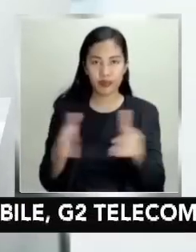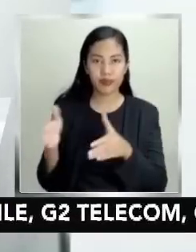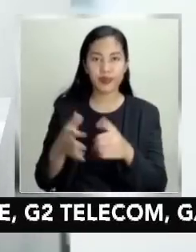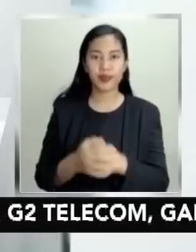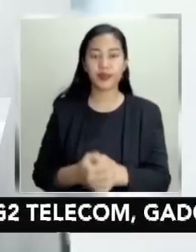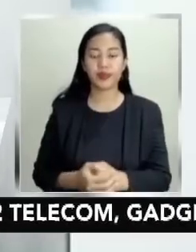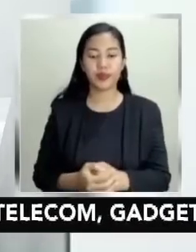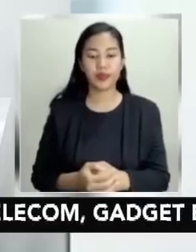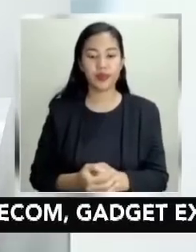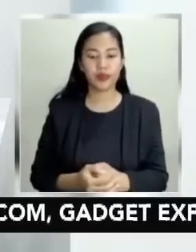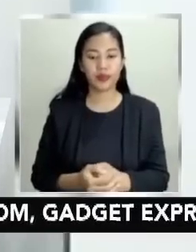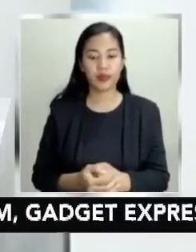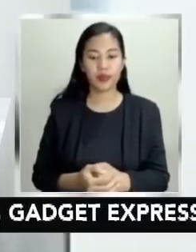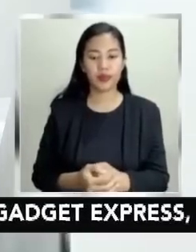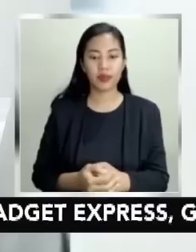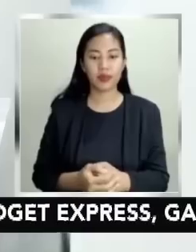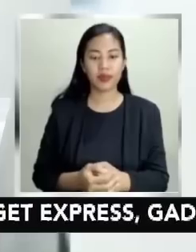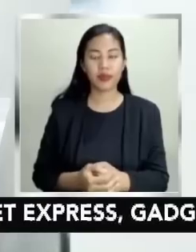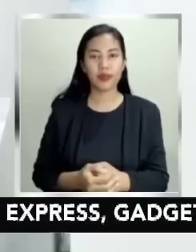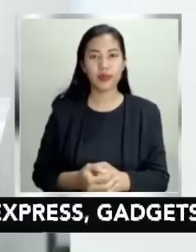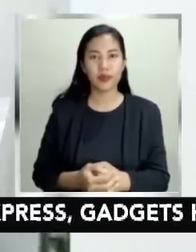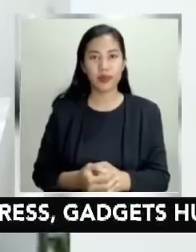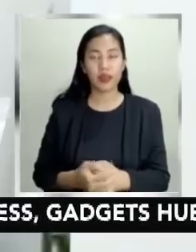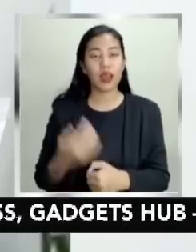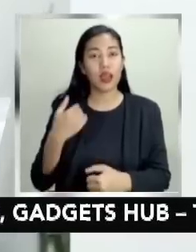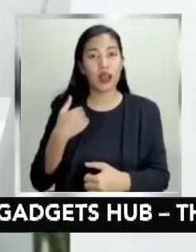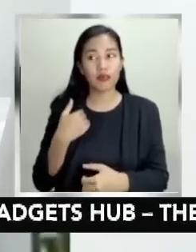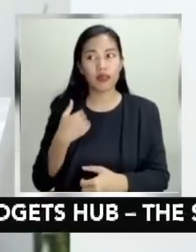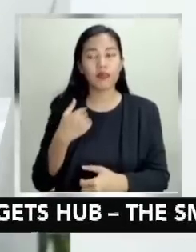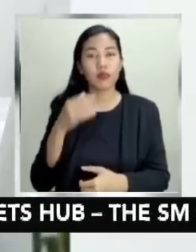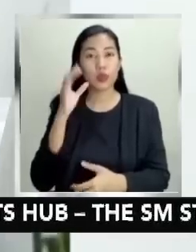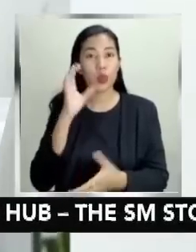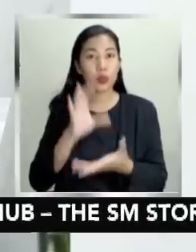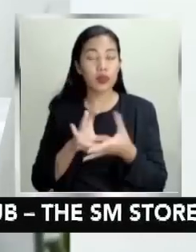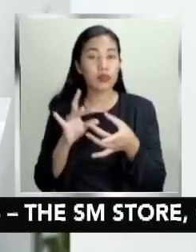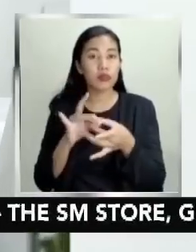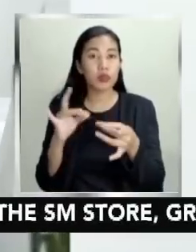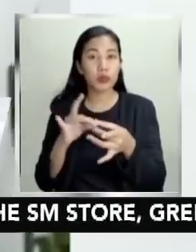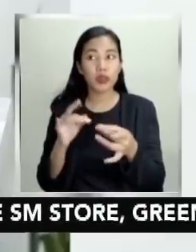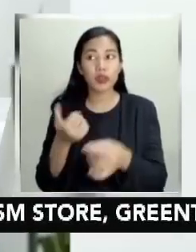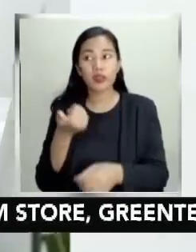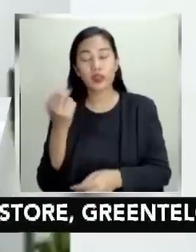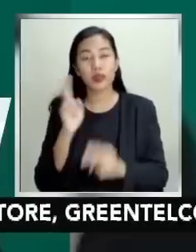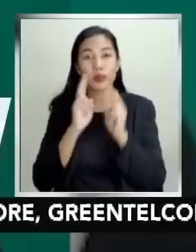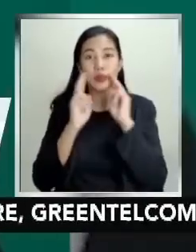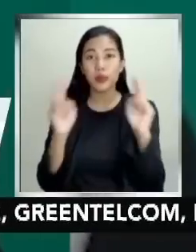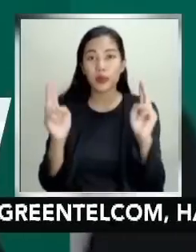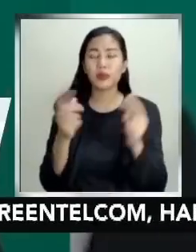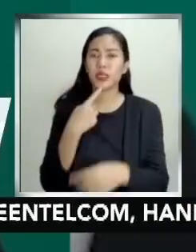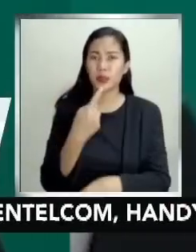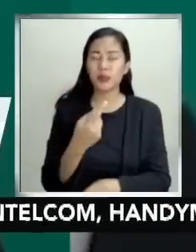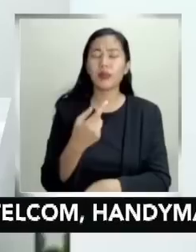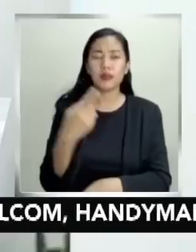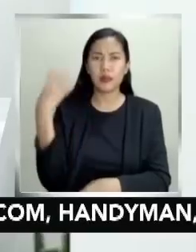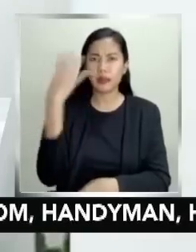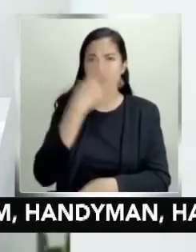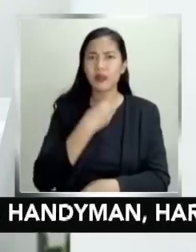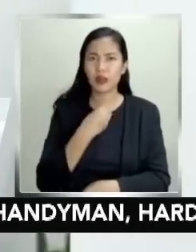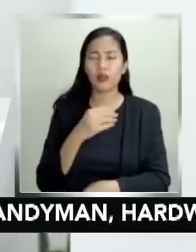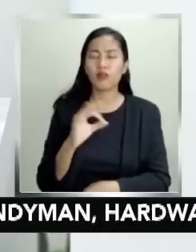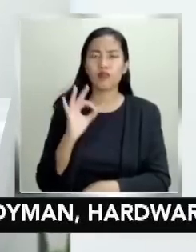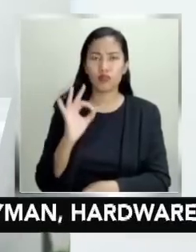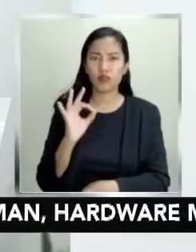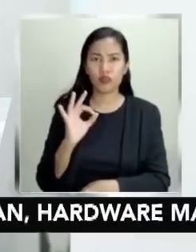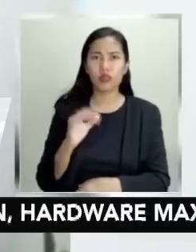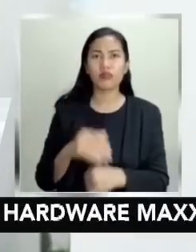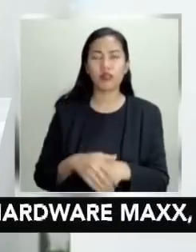mga komento sa ibang mga news na maganda rin po sa Austria. Maganda po yung